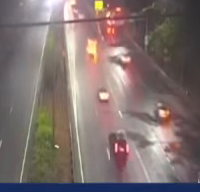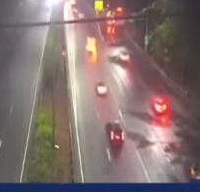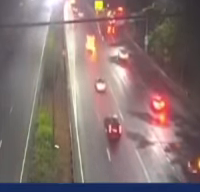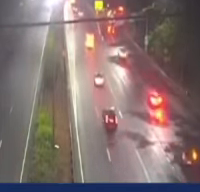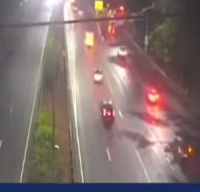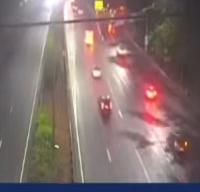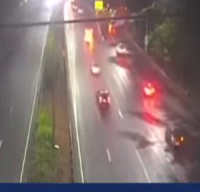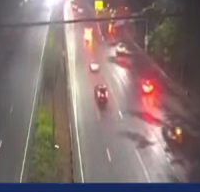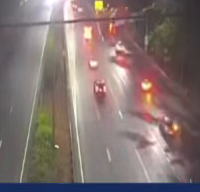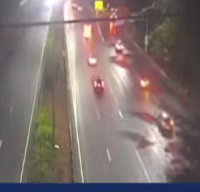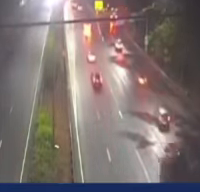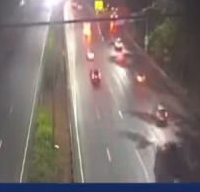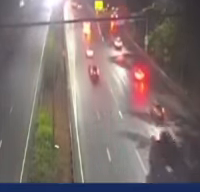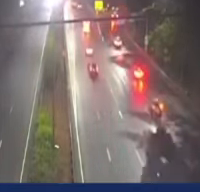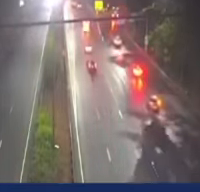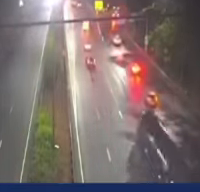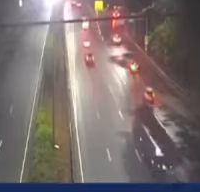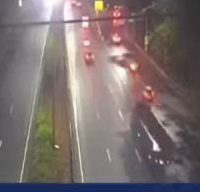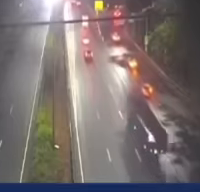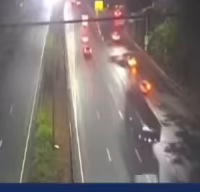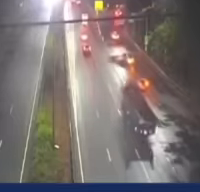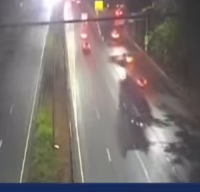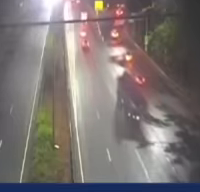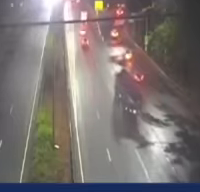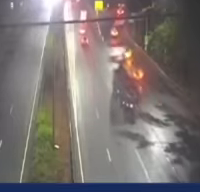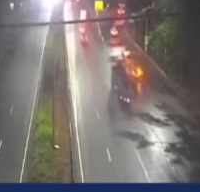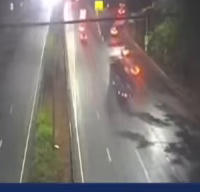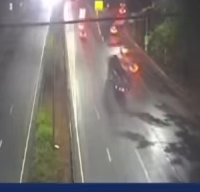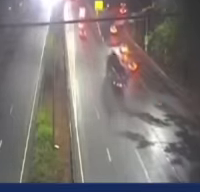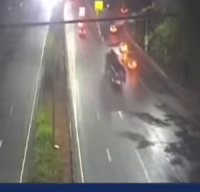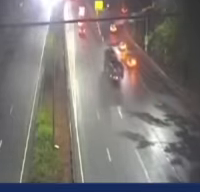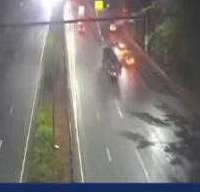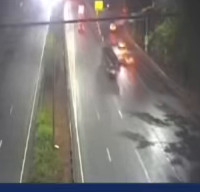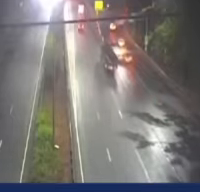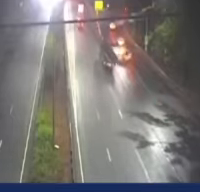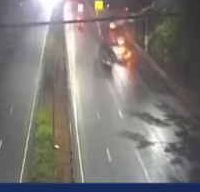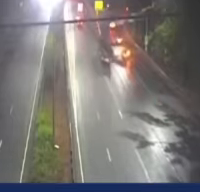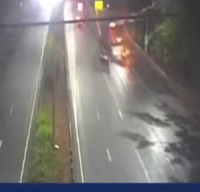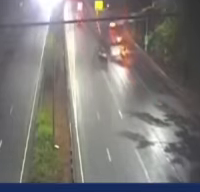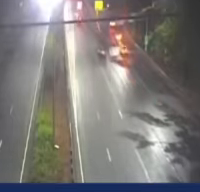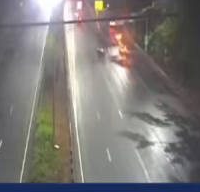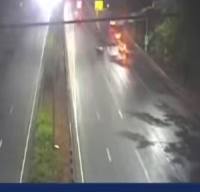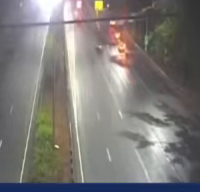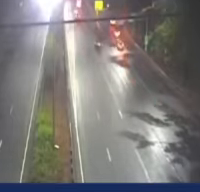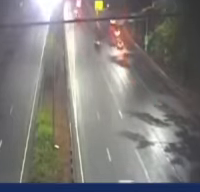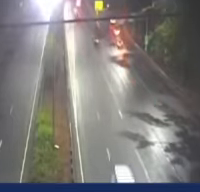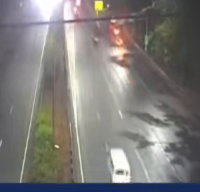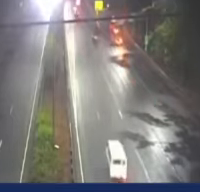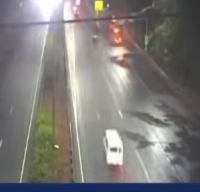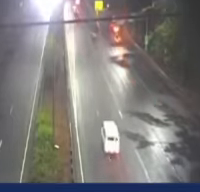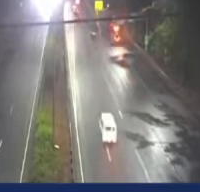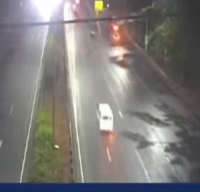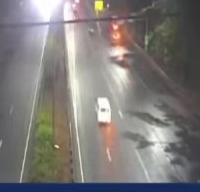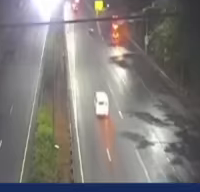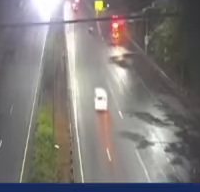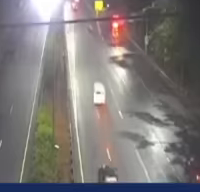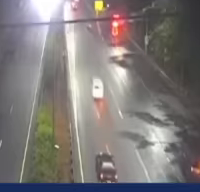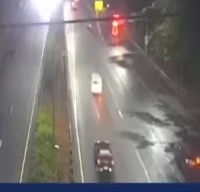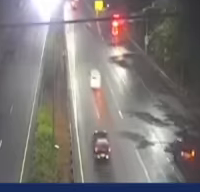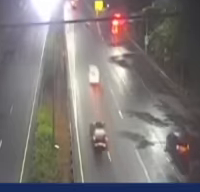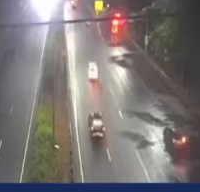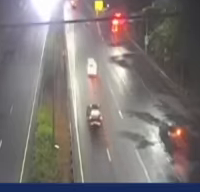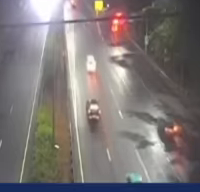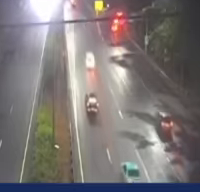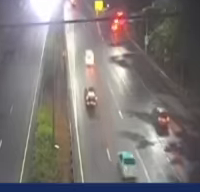600 meters ang tinatayang haba na ng pila, kaya magbaon po kayo ng mas mahabang pasensya pauwi. May pila na rin na mga sasakyan papasok